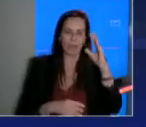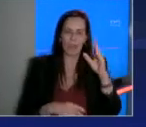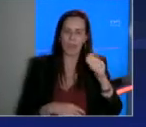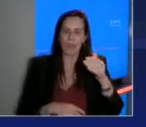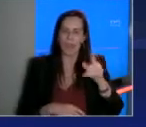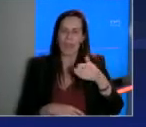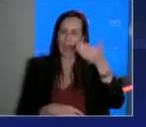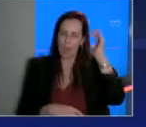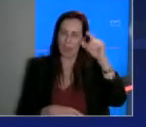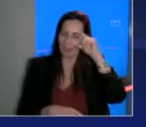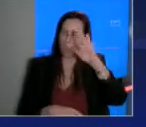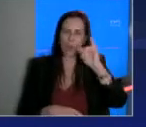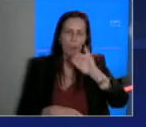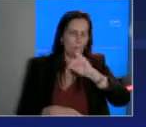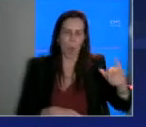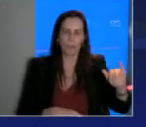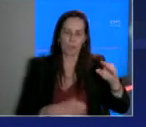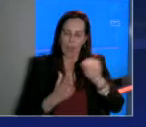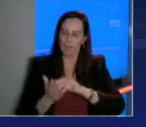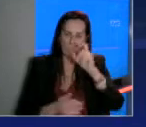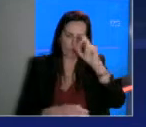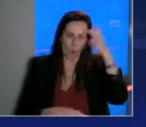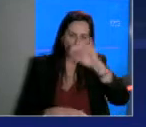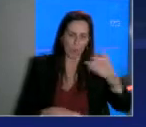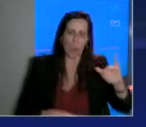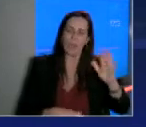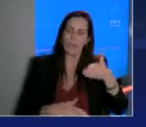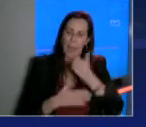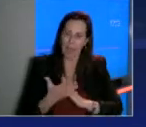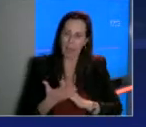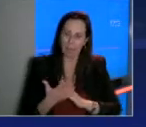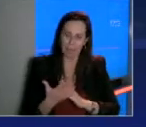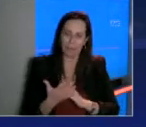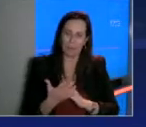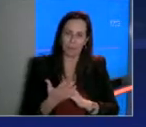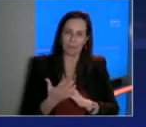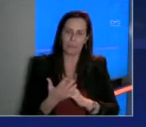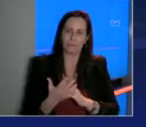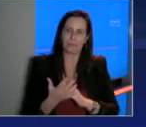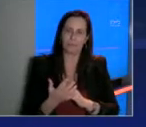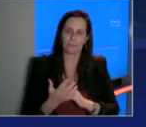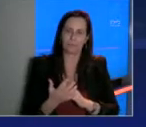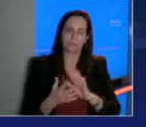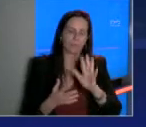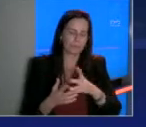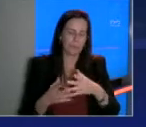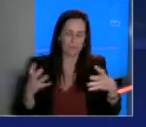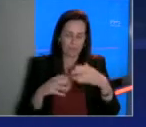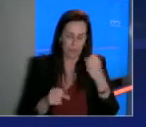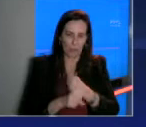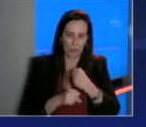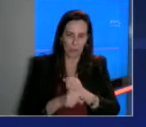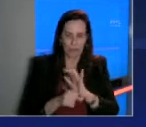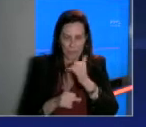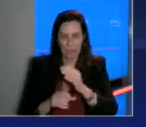יאיר לפיד, בוגי יעלון בחוץ, המשותפת בחוץ, כנראה שחלק ממה שנקרא הרשימה הדמוקרטית או התנועה